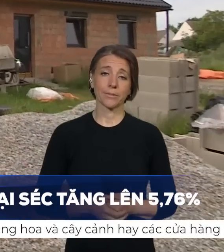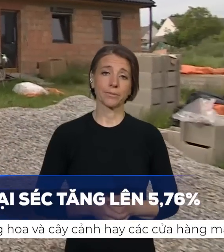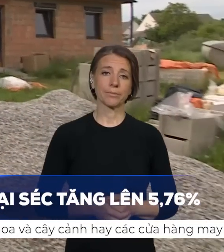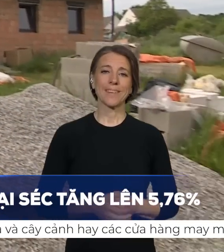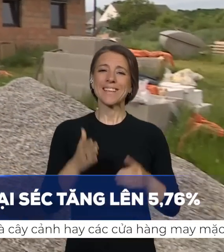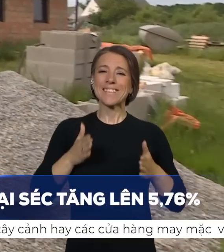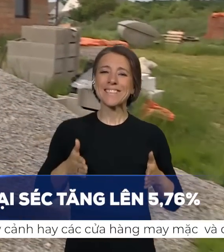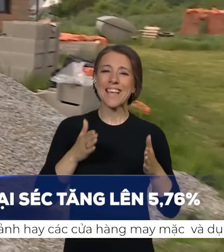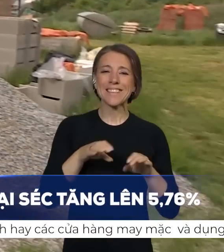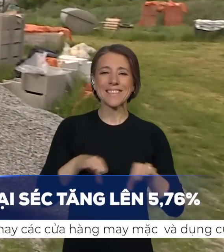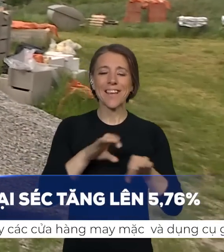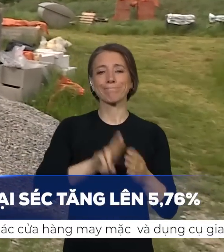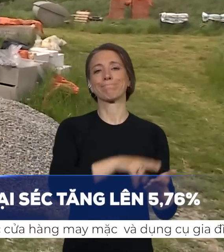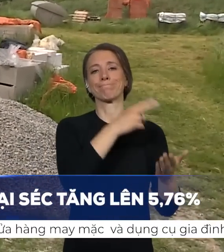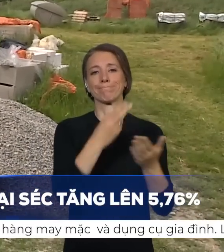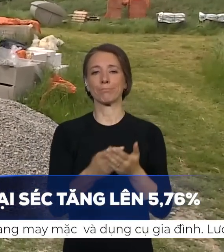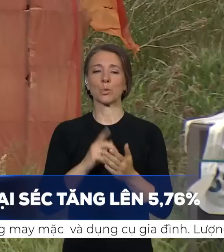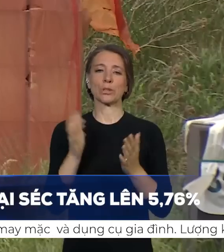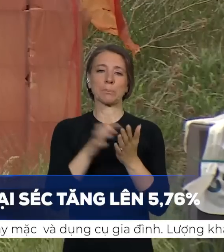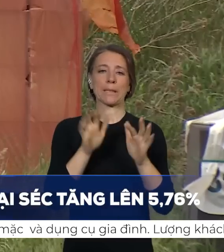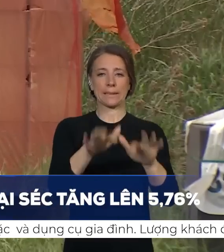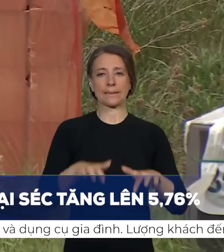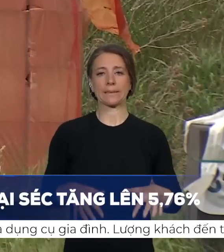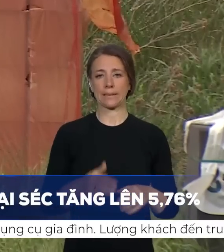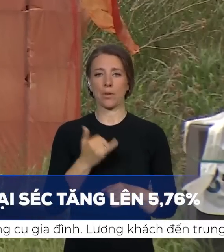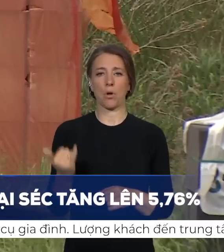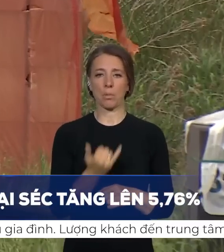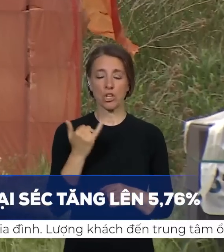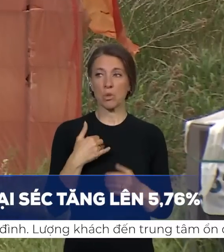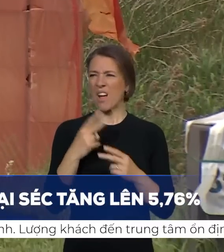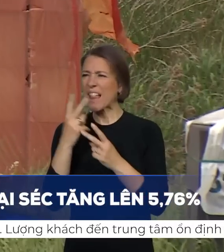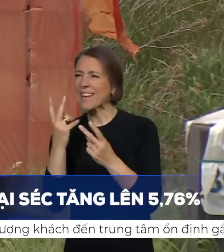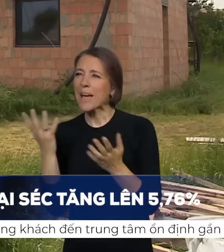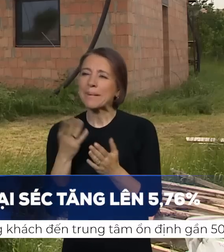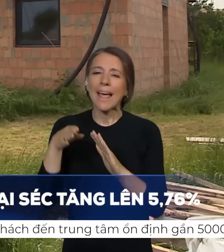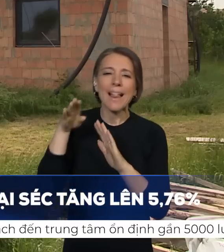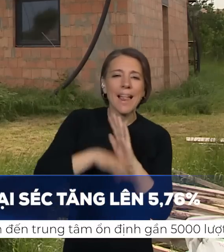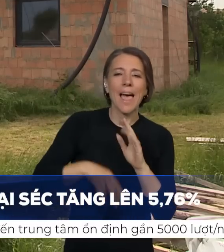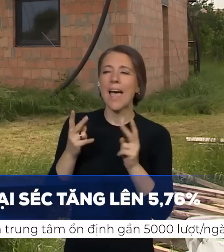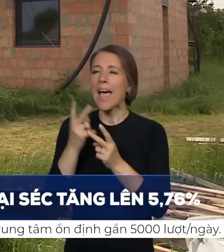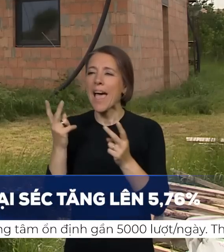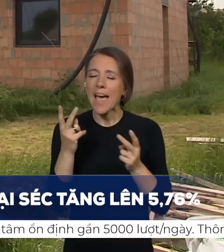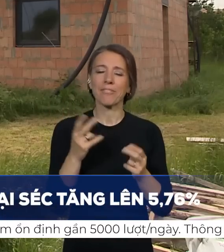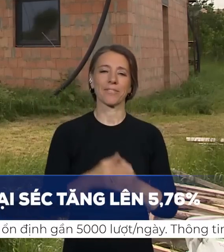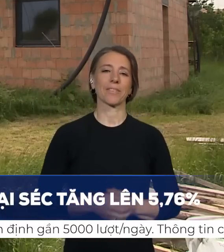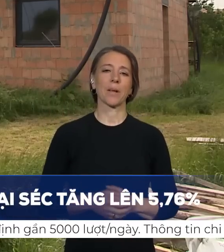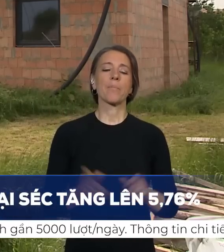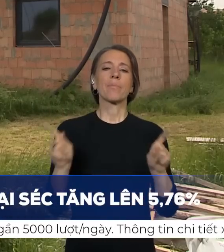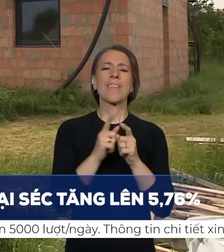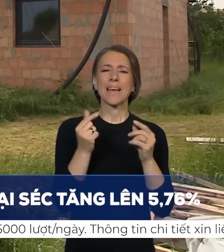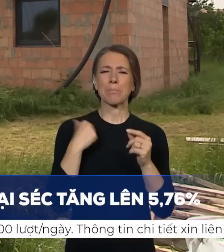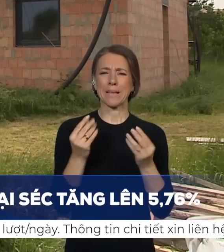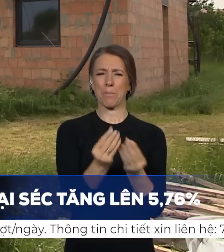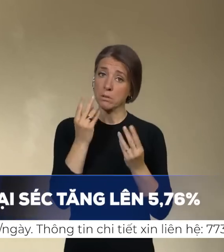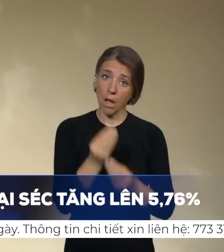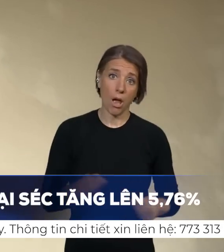2020 trở lại đây trong khi đó vào tháng 11 năm 2021 khoản vay thế chấp chúng mình đạt mức cao nhất khi lên tới